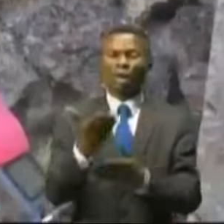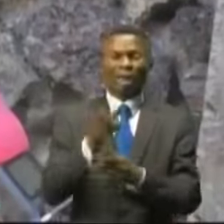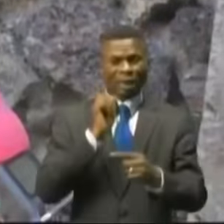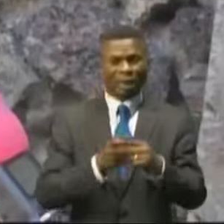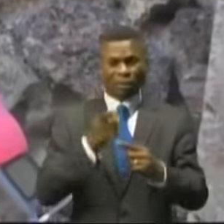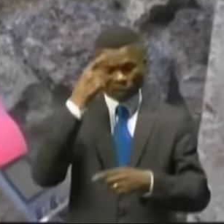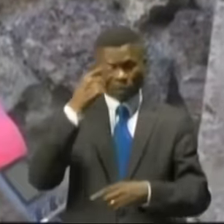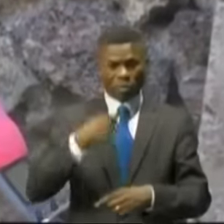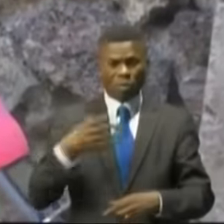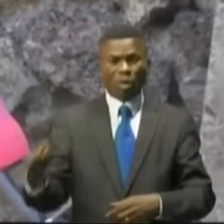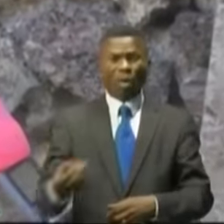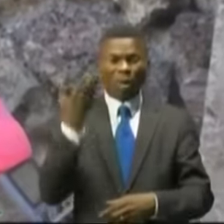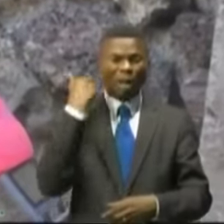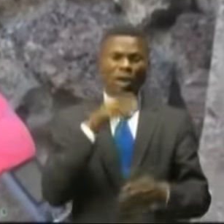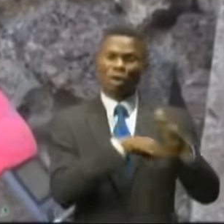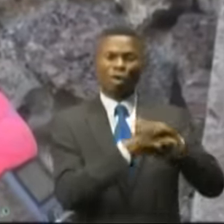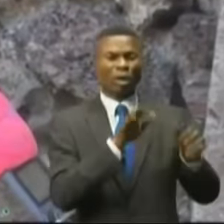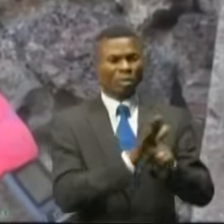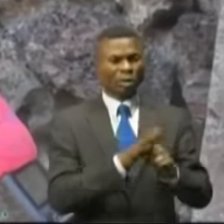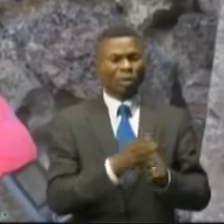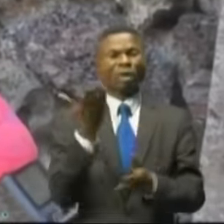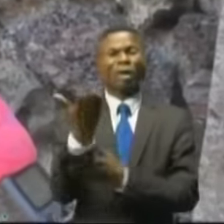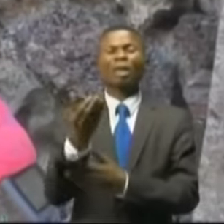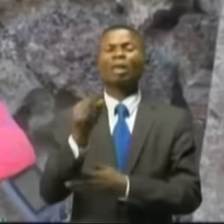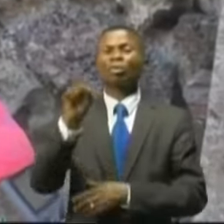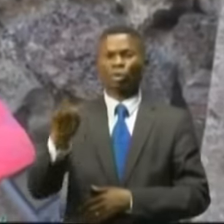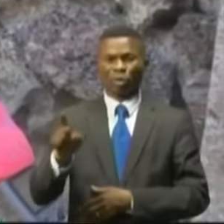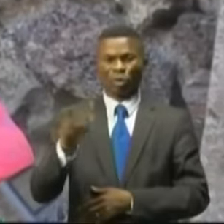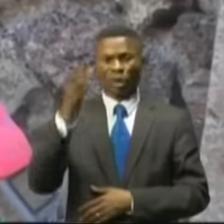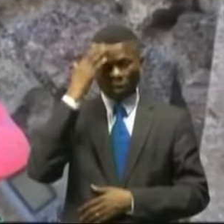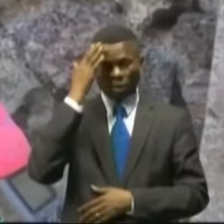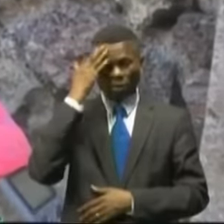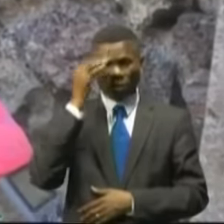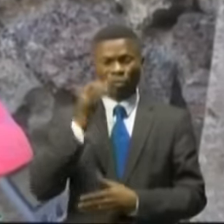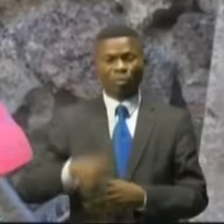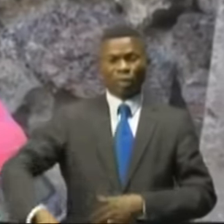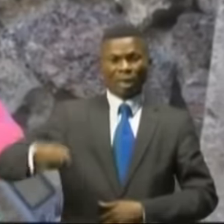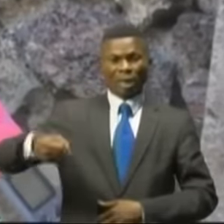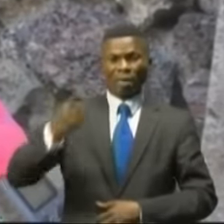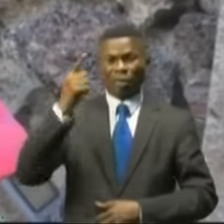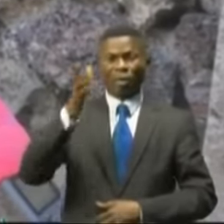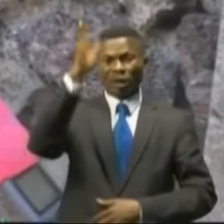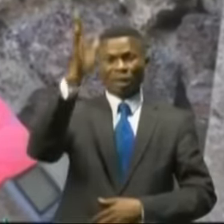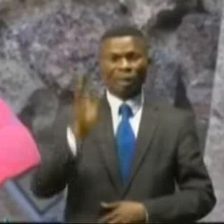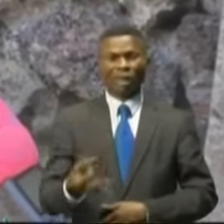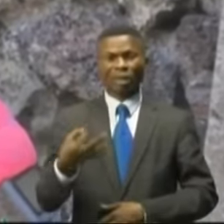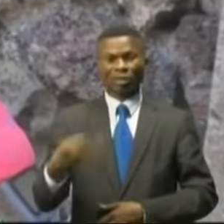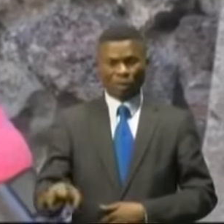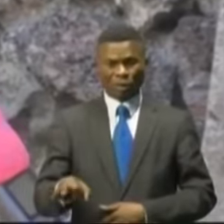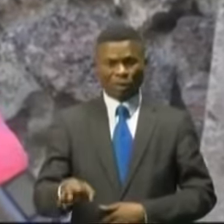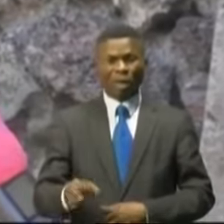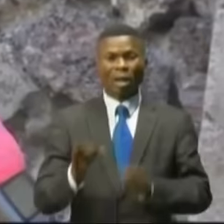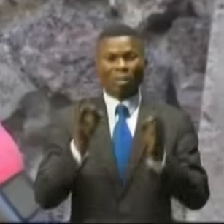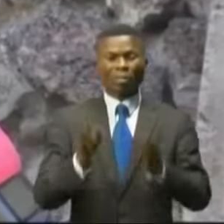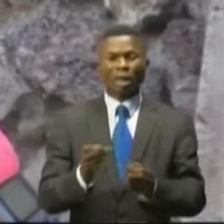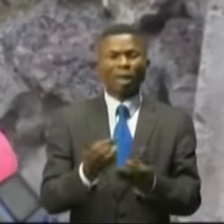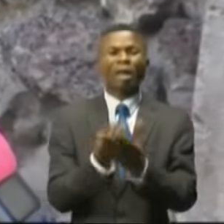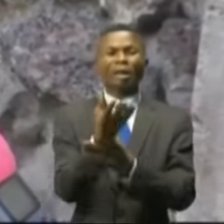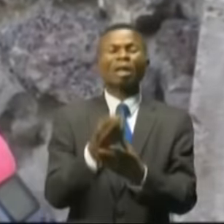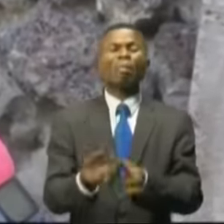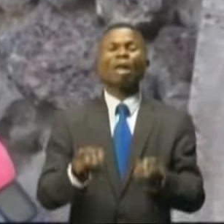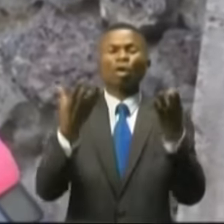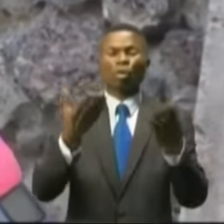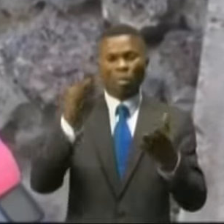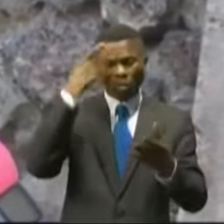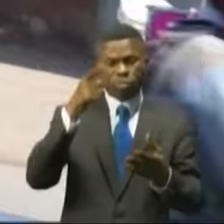moi de m'approvisionner. Je me pose la question de savoir si un bidon coûte 500 francs. Combien dois-je dépenser pour